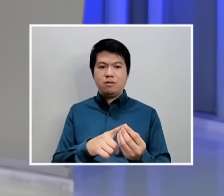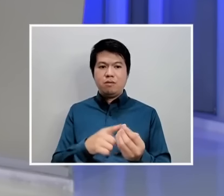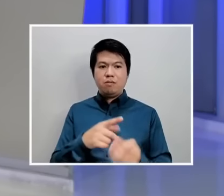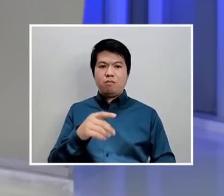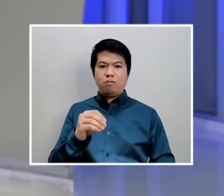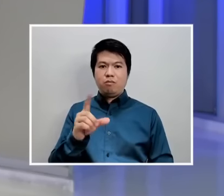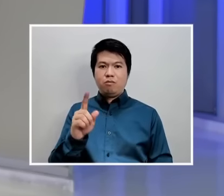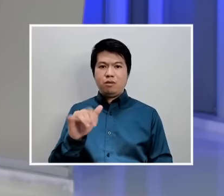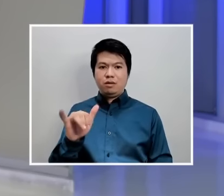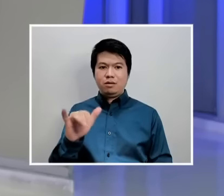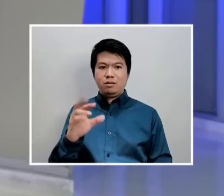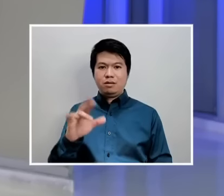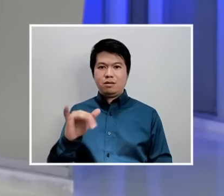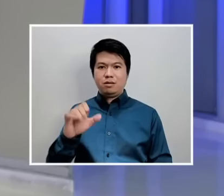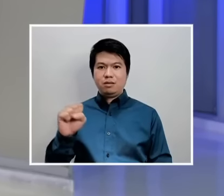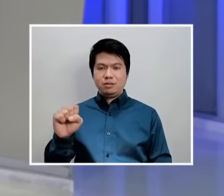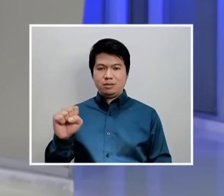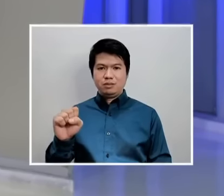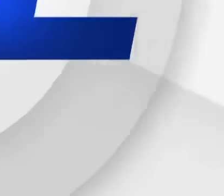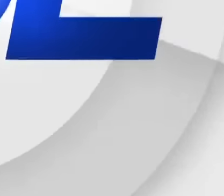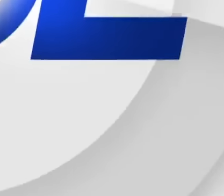papatrol Rafael Busano.